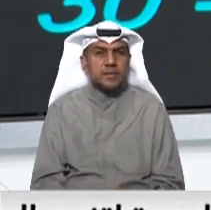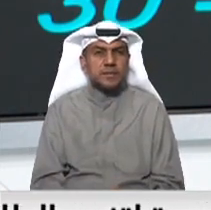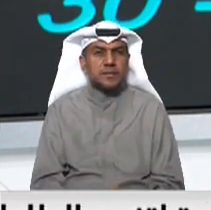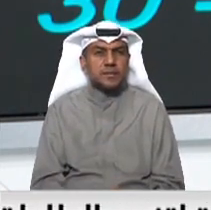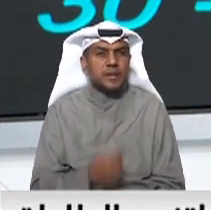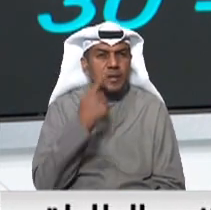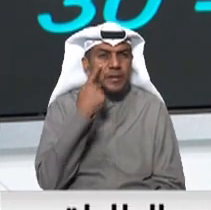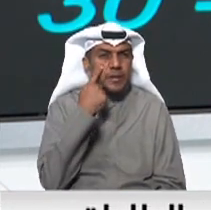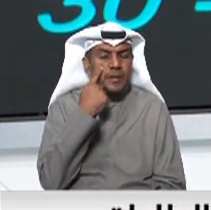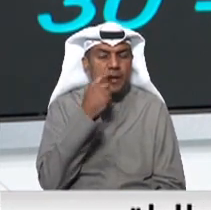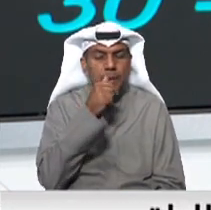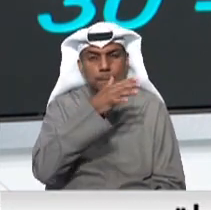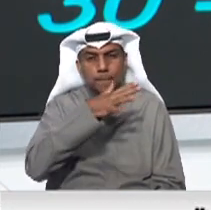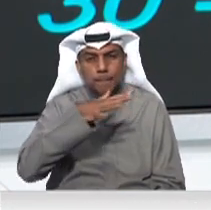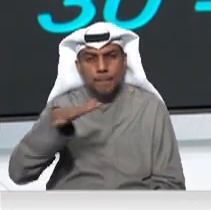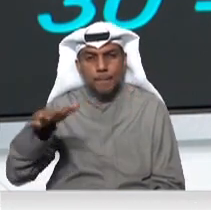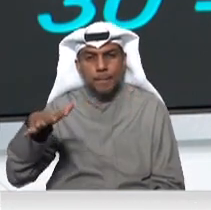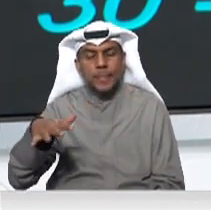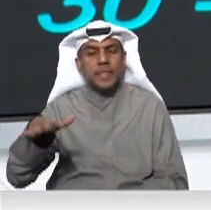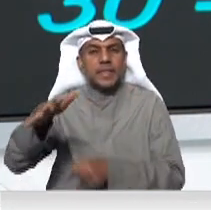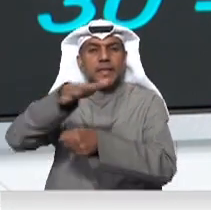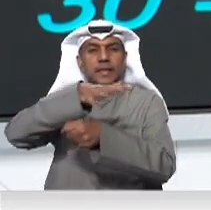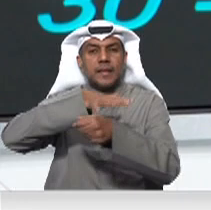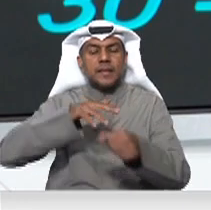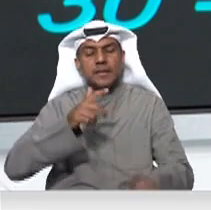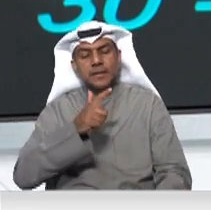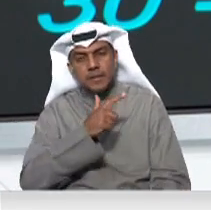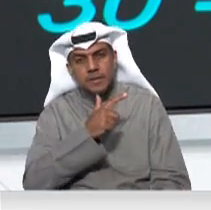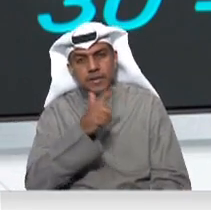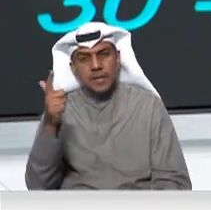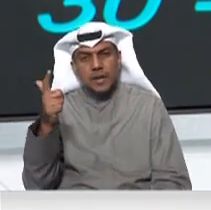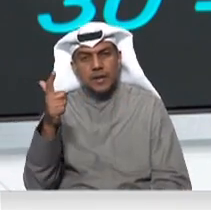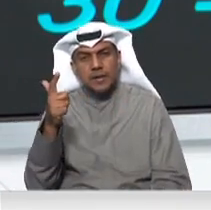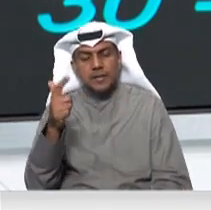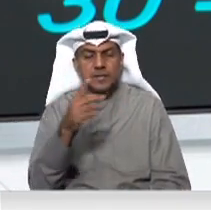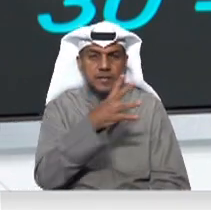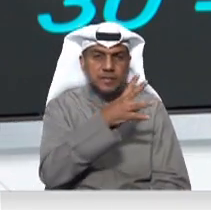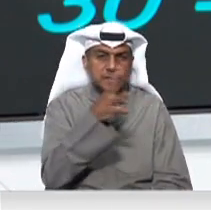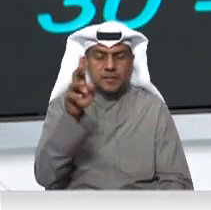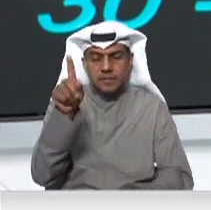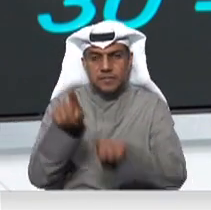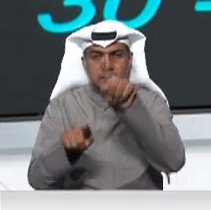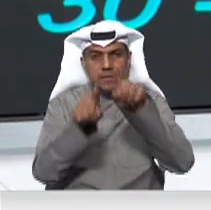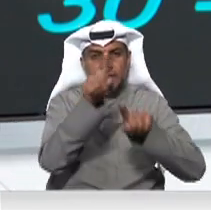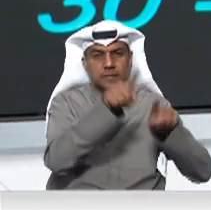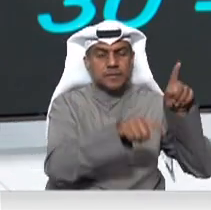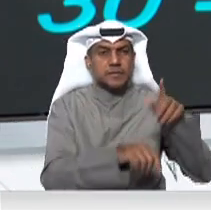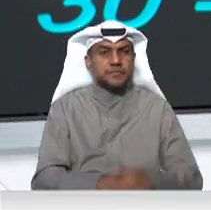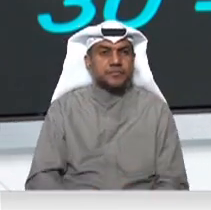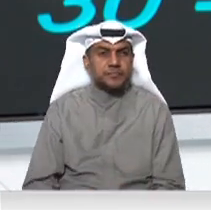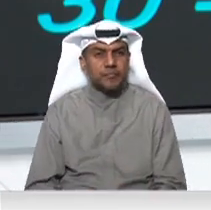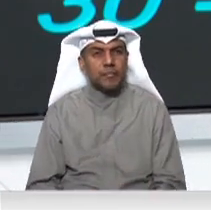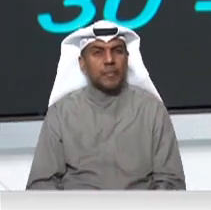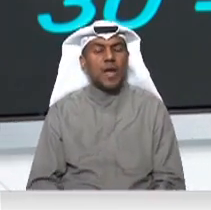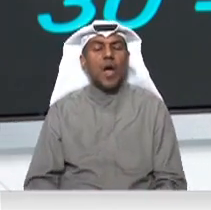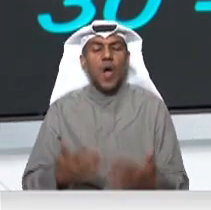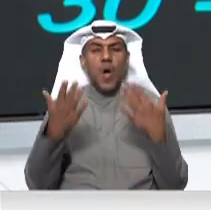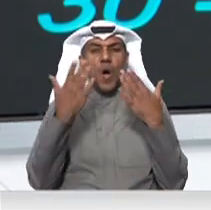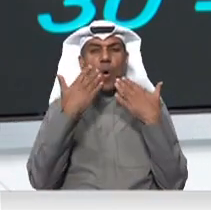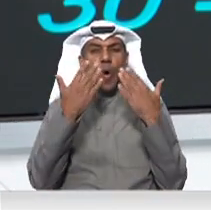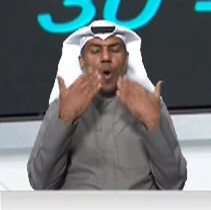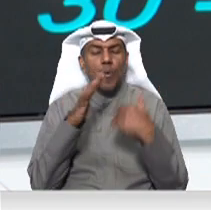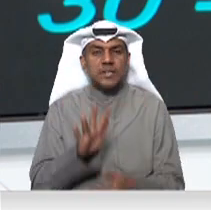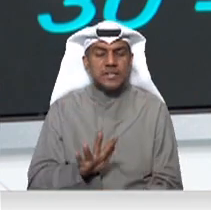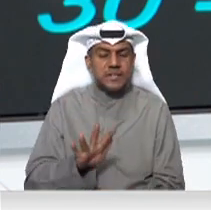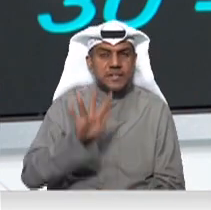المناطق الساحلية والجزر الكويتية متفاوتة ما بين 17 إلى 19 درجة مئوية. الرياح مستمرة، يعني رياح